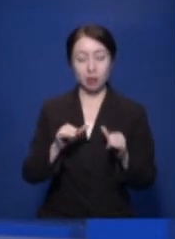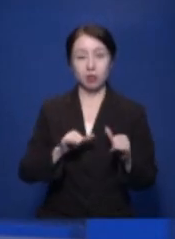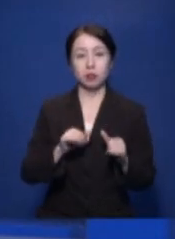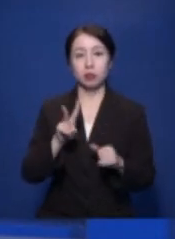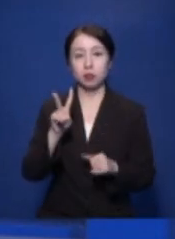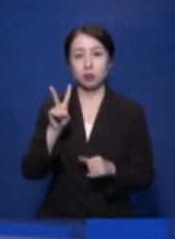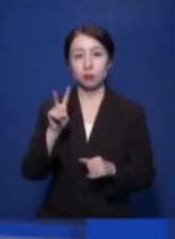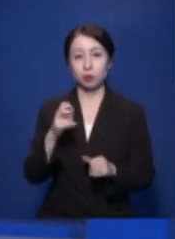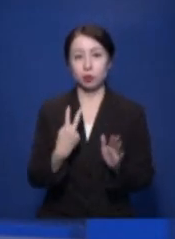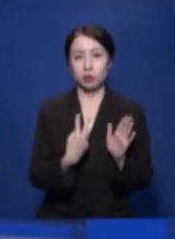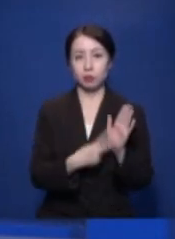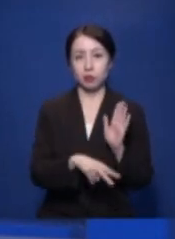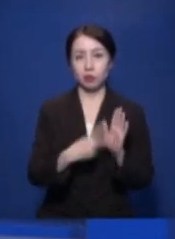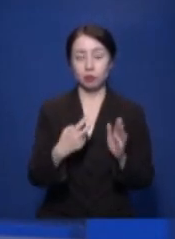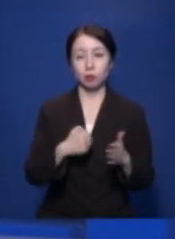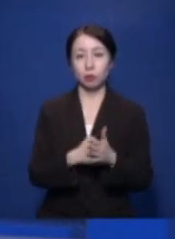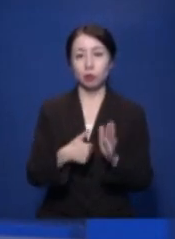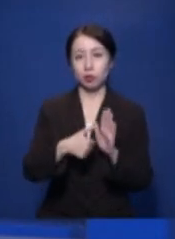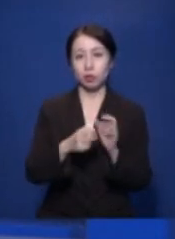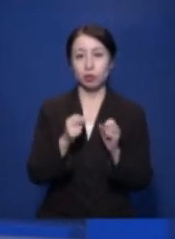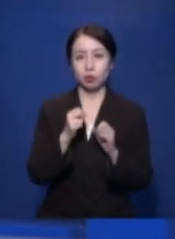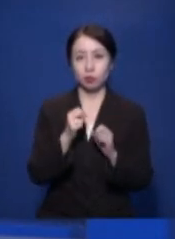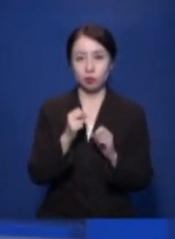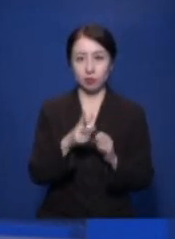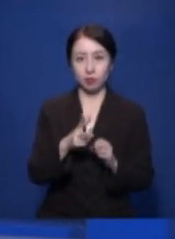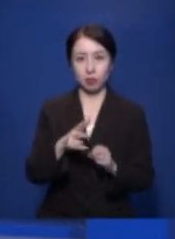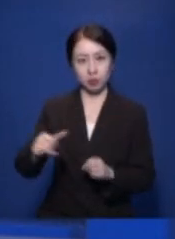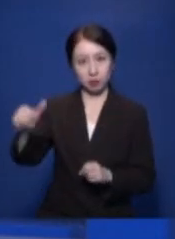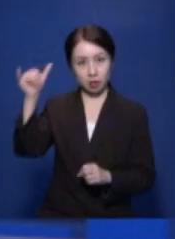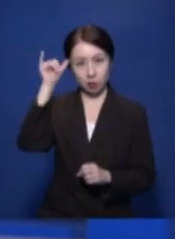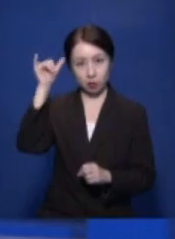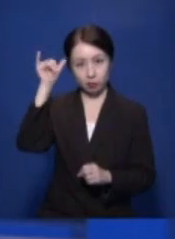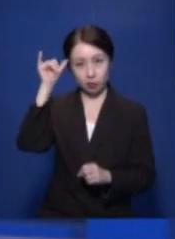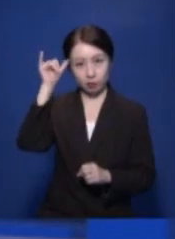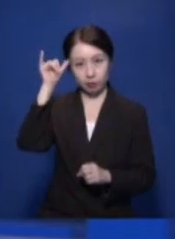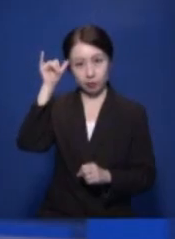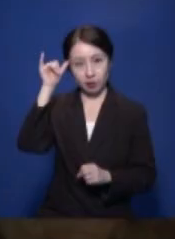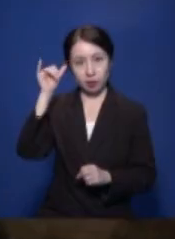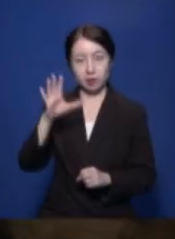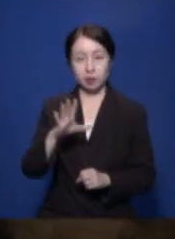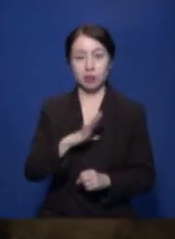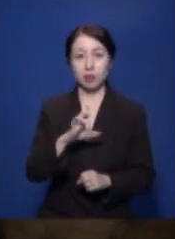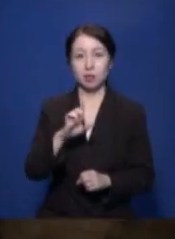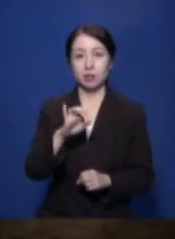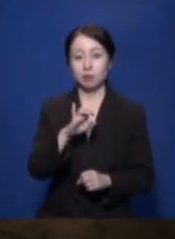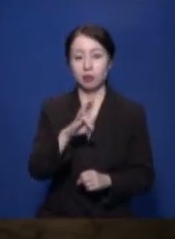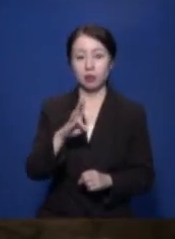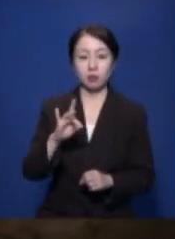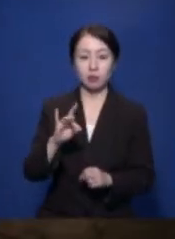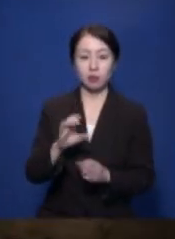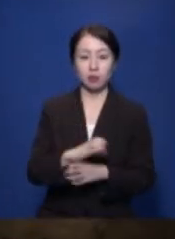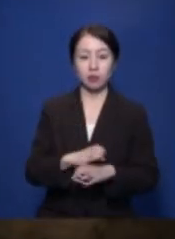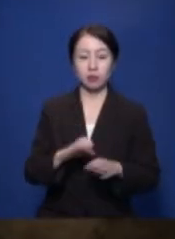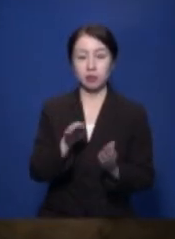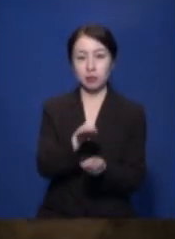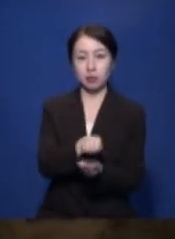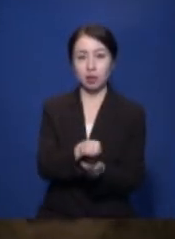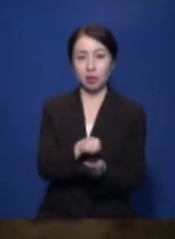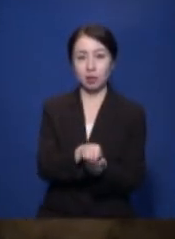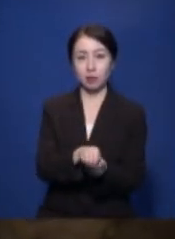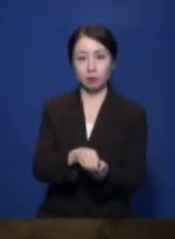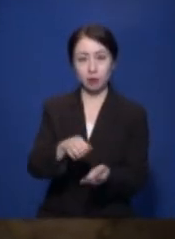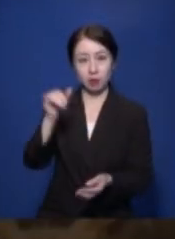скота с 272 до 613 голов состояние Сибири язвенных захоронений